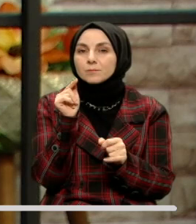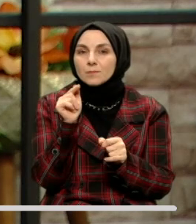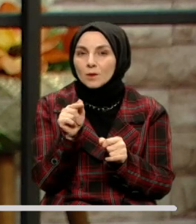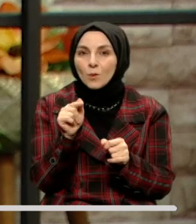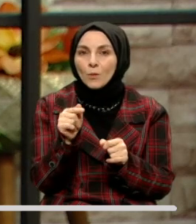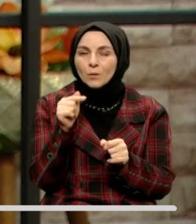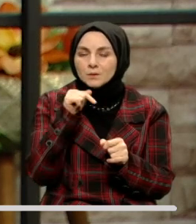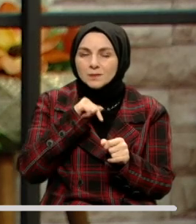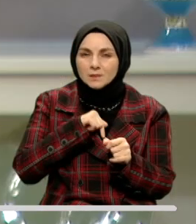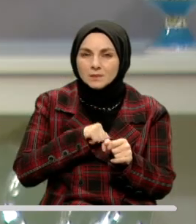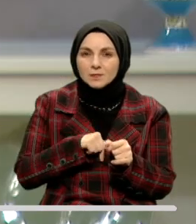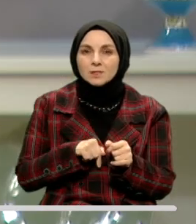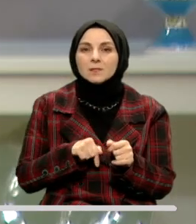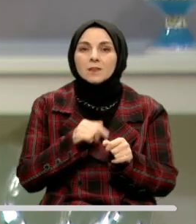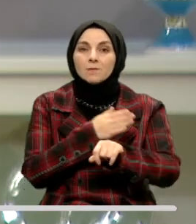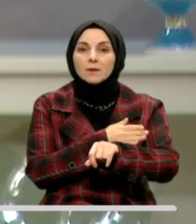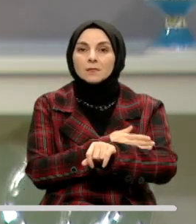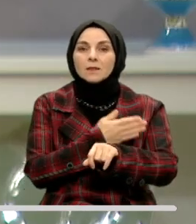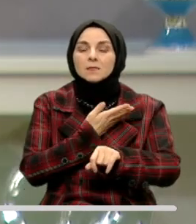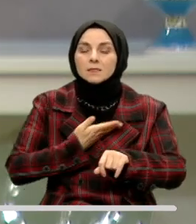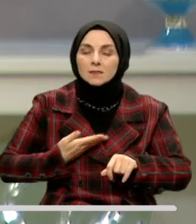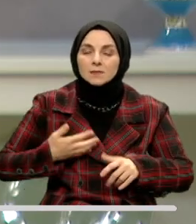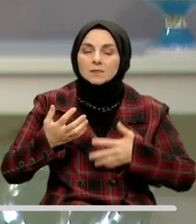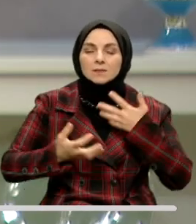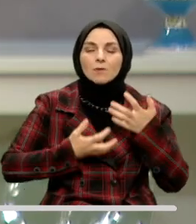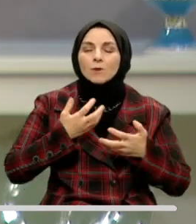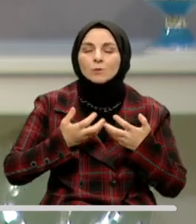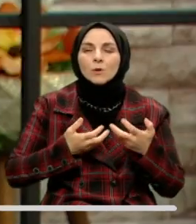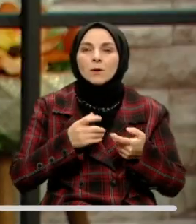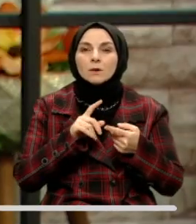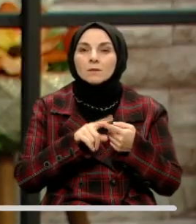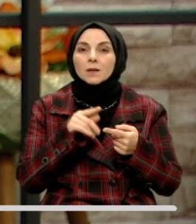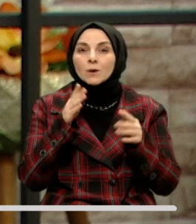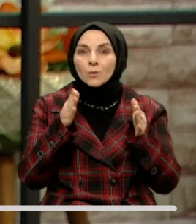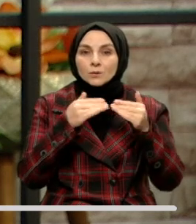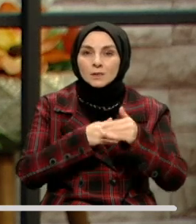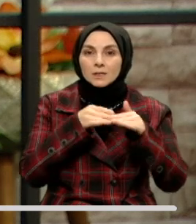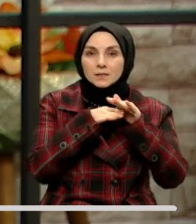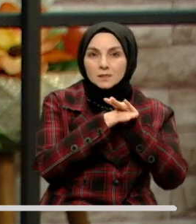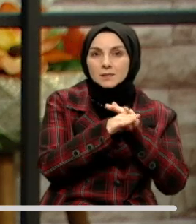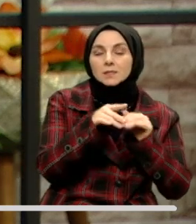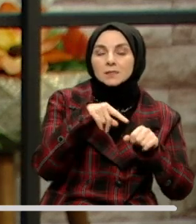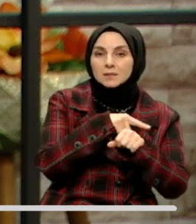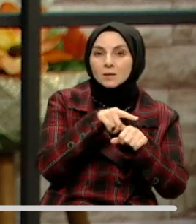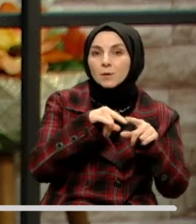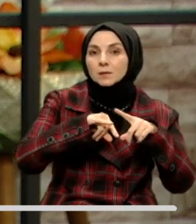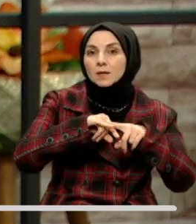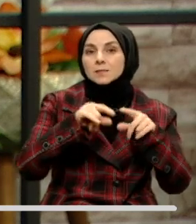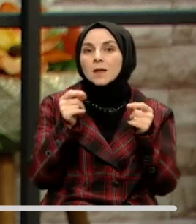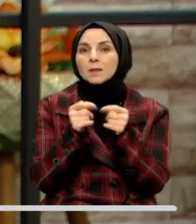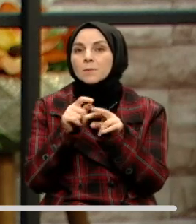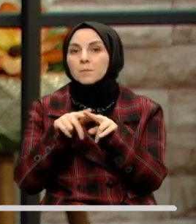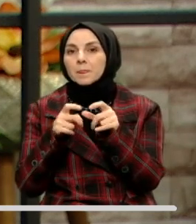birden dışarı yansıyor ve odaya girdiğinde Hasan Basri, hatta böyle anlatılır, kalem bulamamış boş